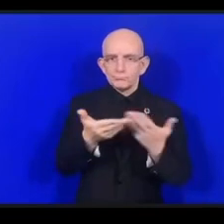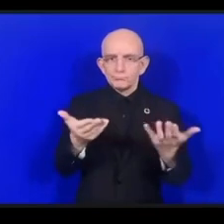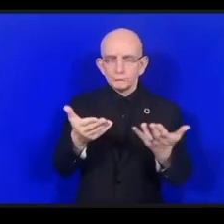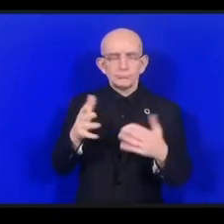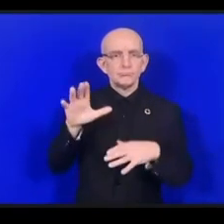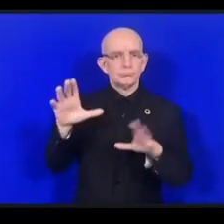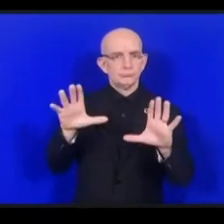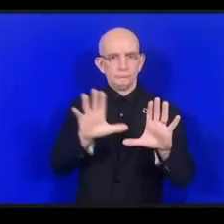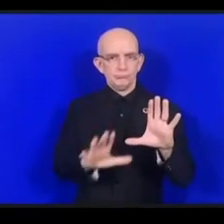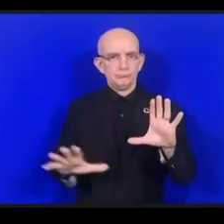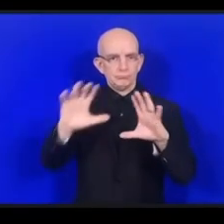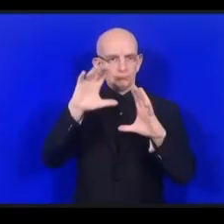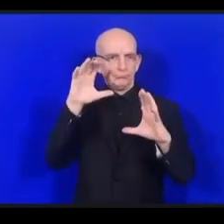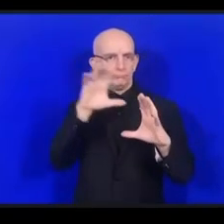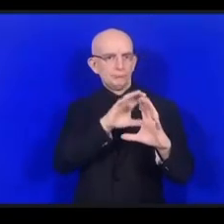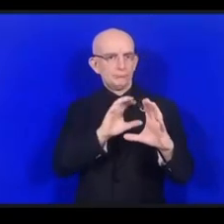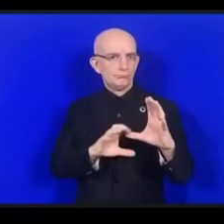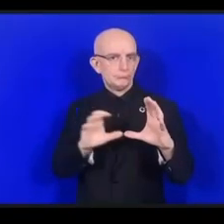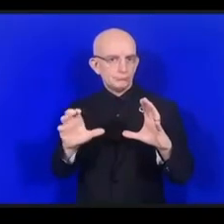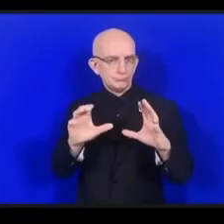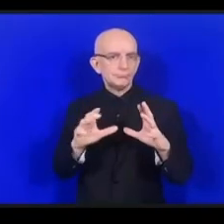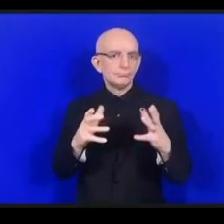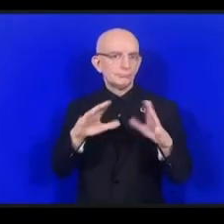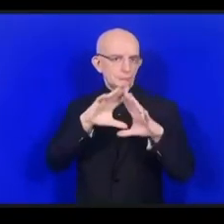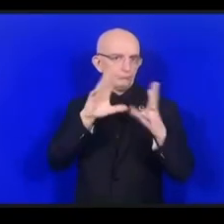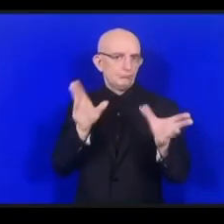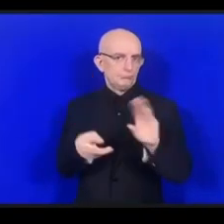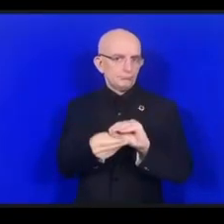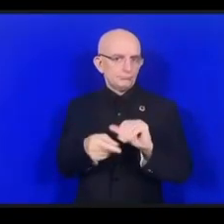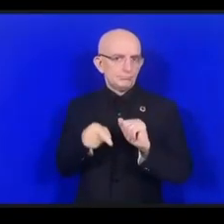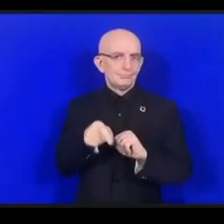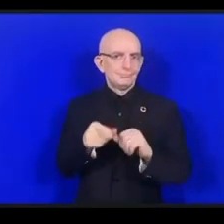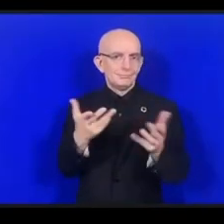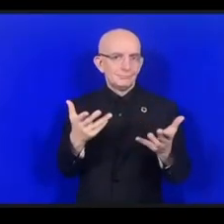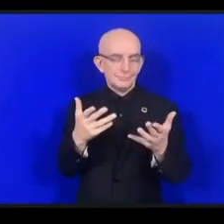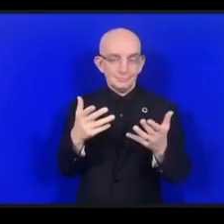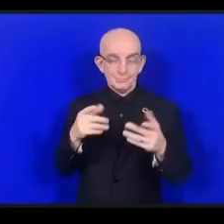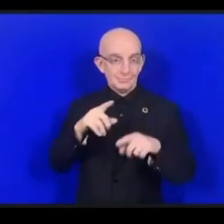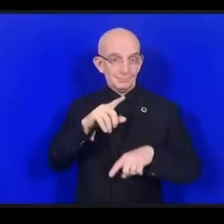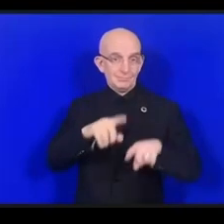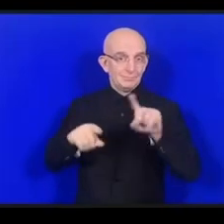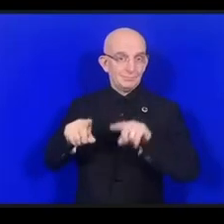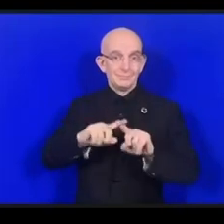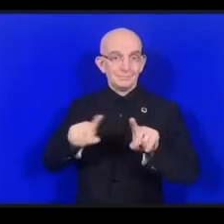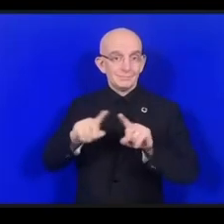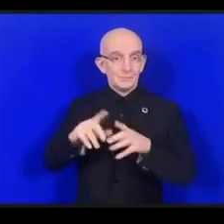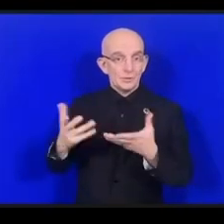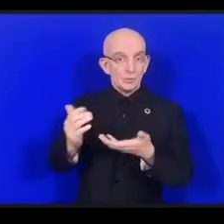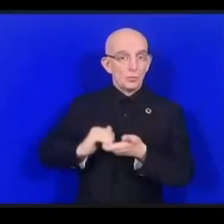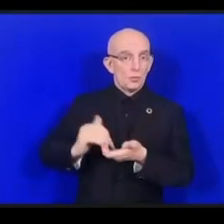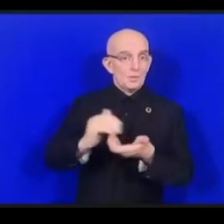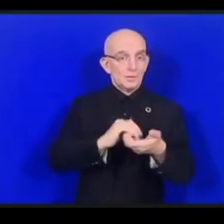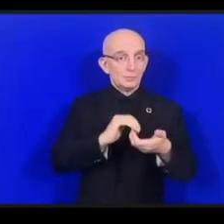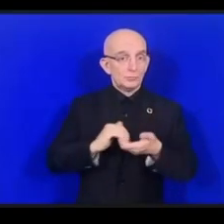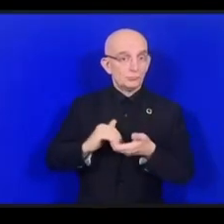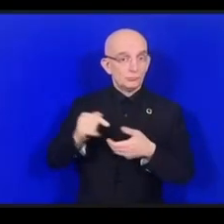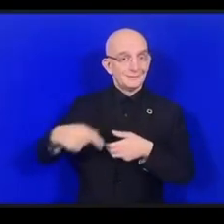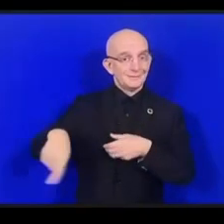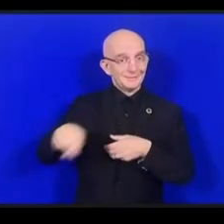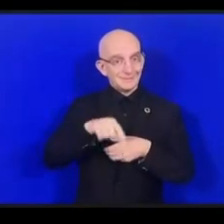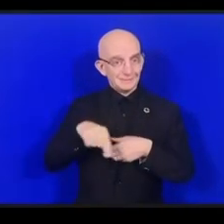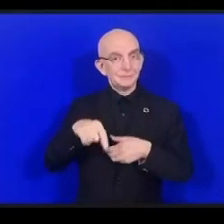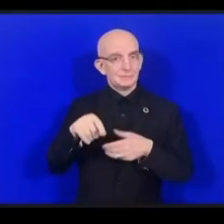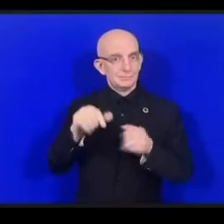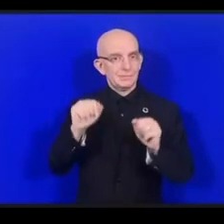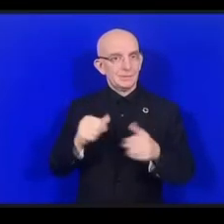促进成员国之间的合作。回答您的这个问题啊，因为我今